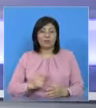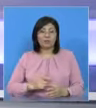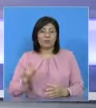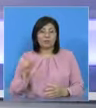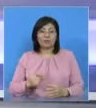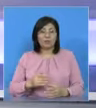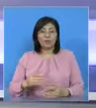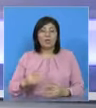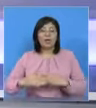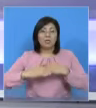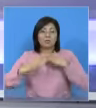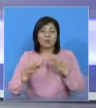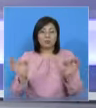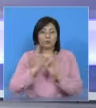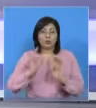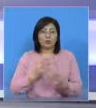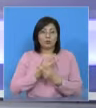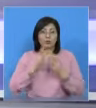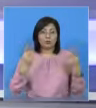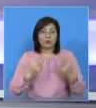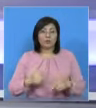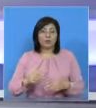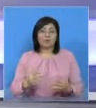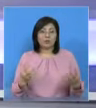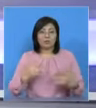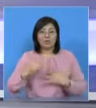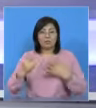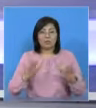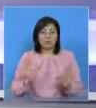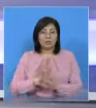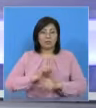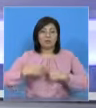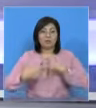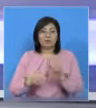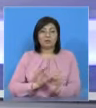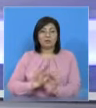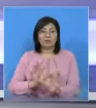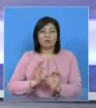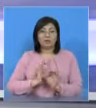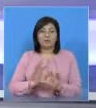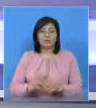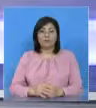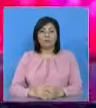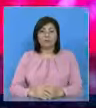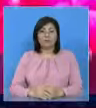жандар сахнаға шығып өнер көрсетті. Әсерлі кештегі әдемі ән жайын тілші тарқатады.